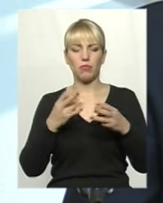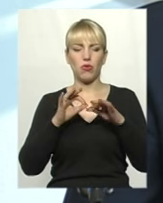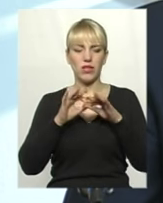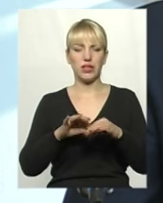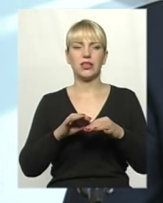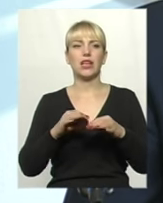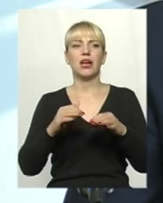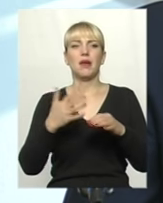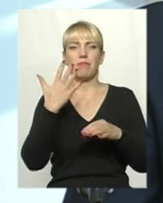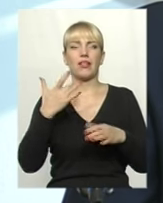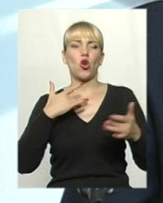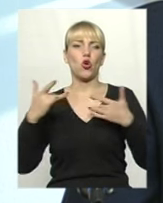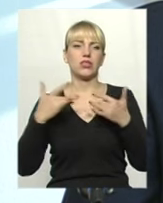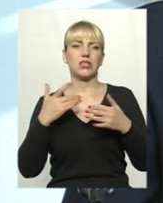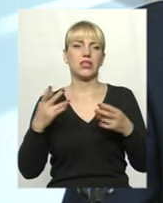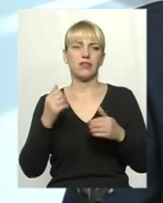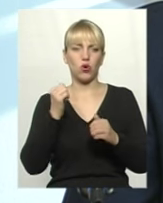концертів. Не менше 5 концертів кожний